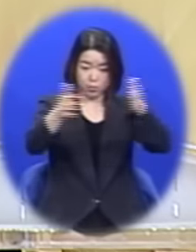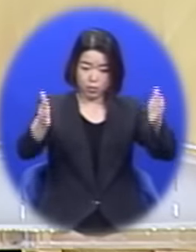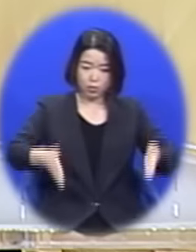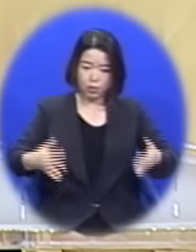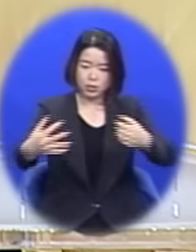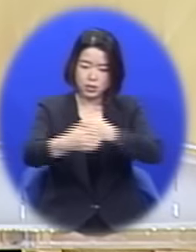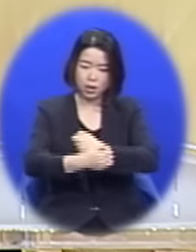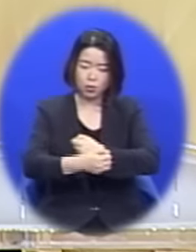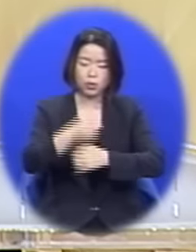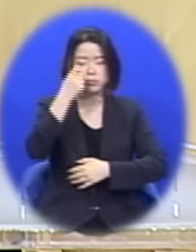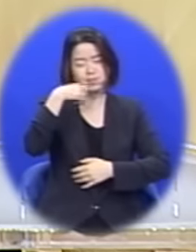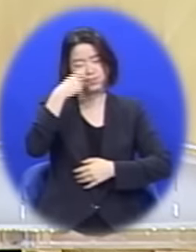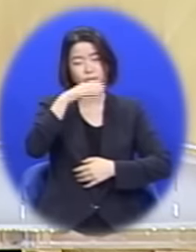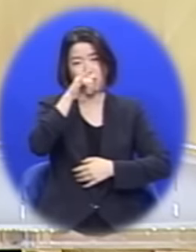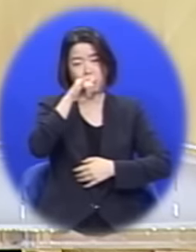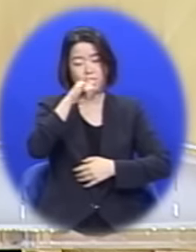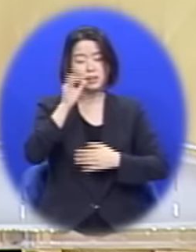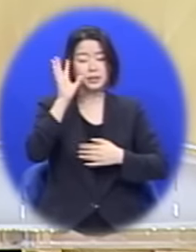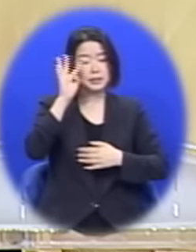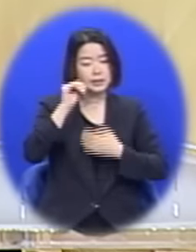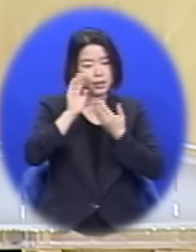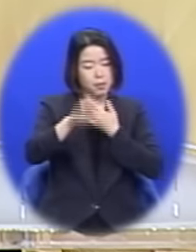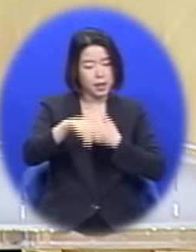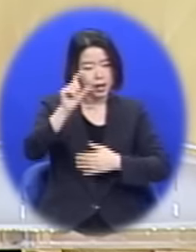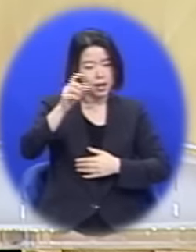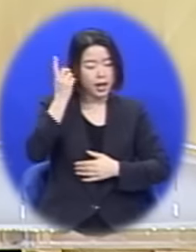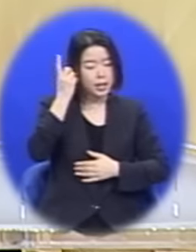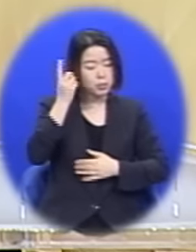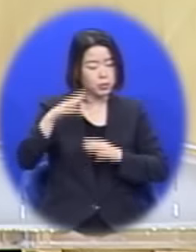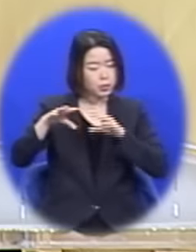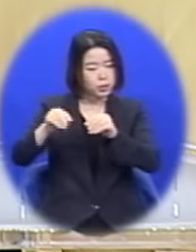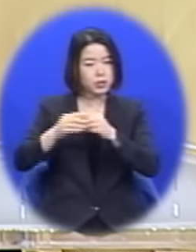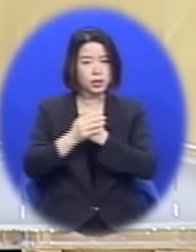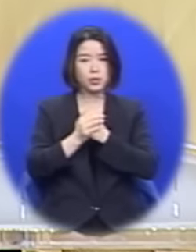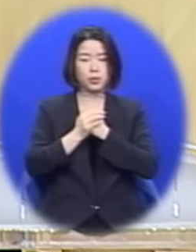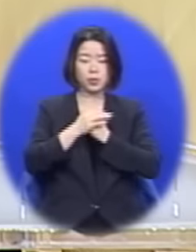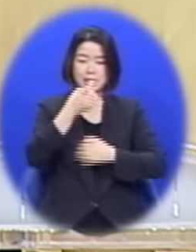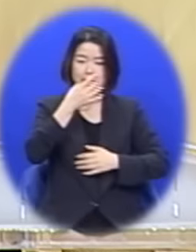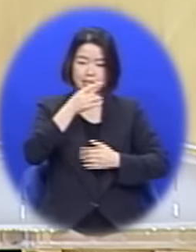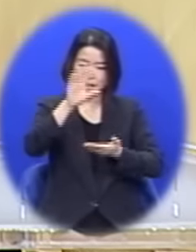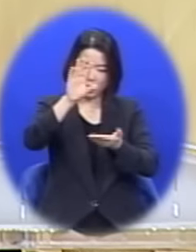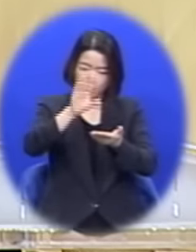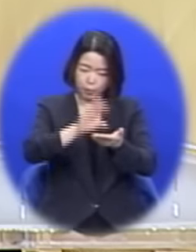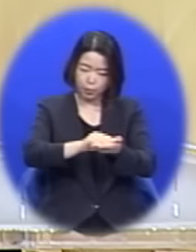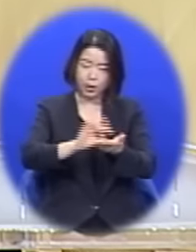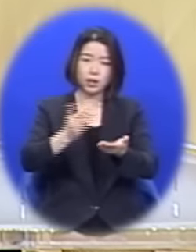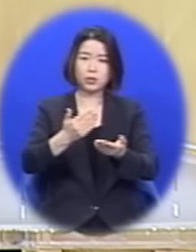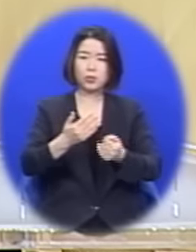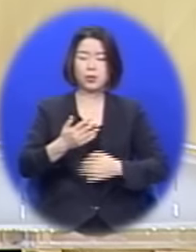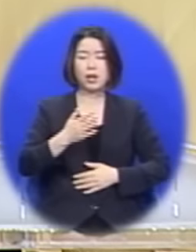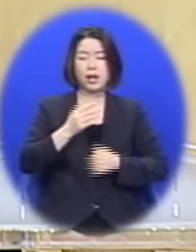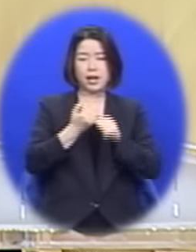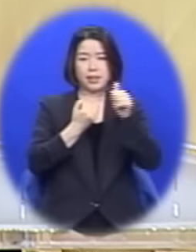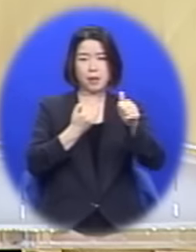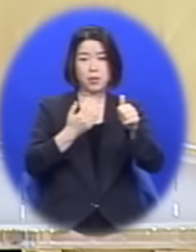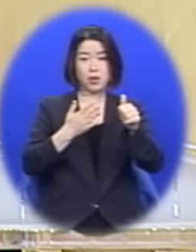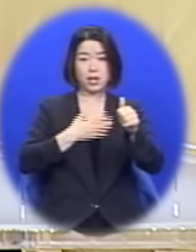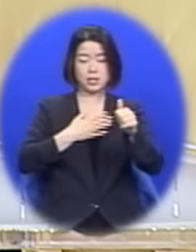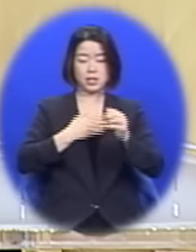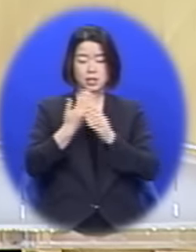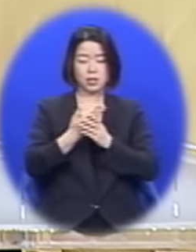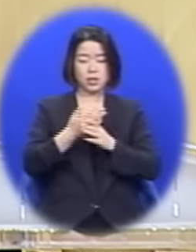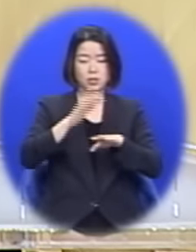얼마 후 핸드폰도 끊기고 기저귀가 떨어져가고 쌀이 또 떨어져가고 남편과 제 손에 남은 돈은 3만